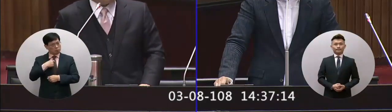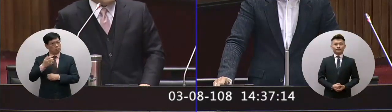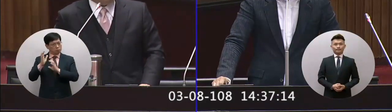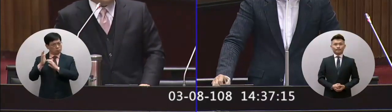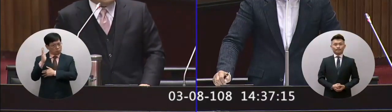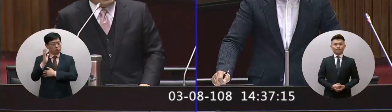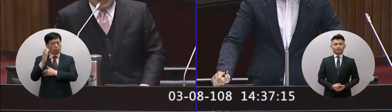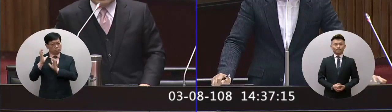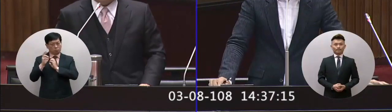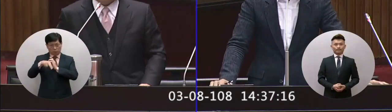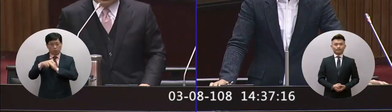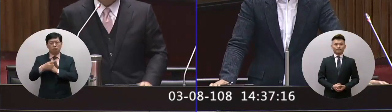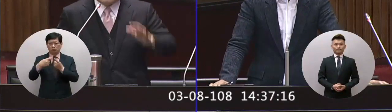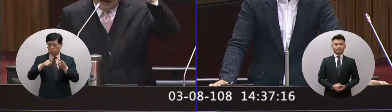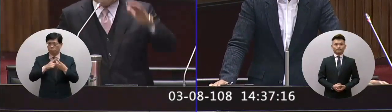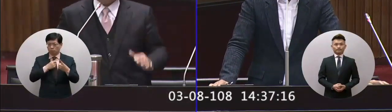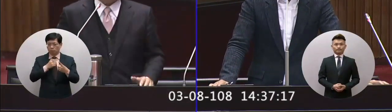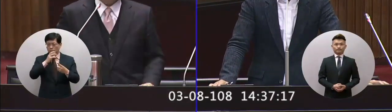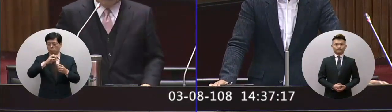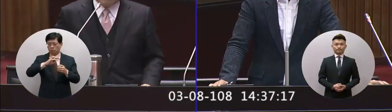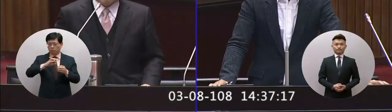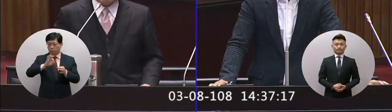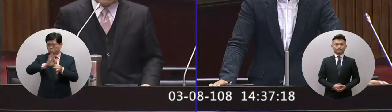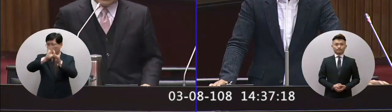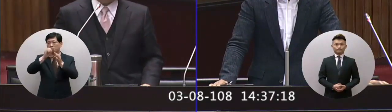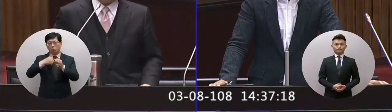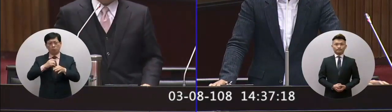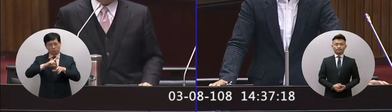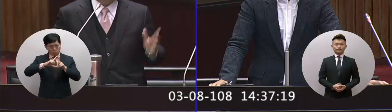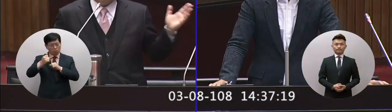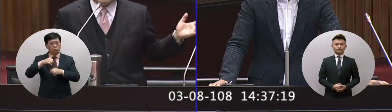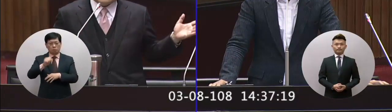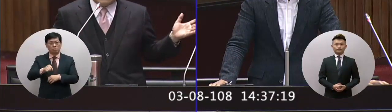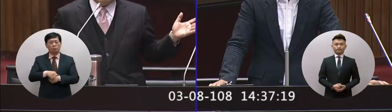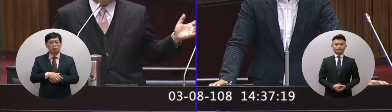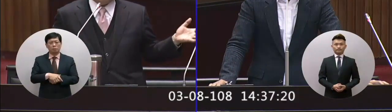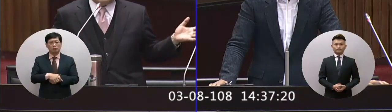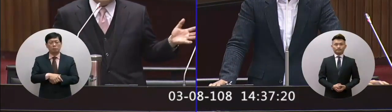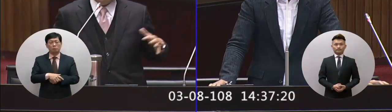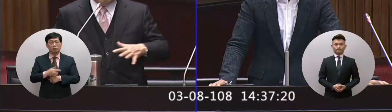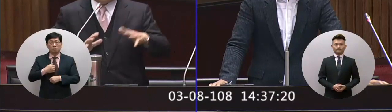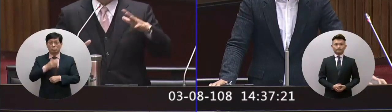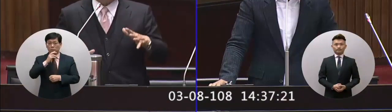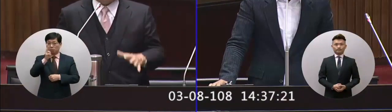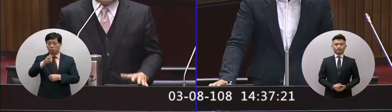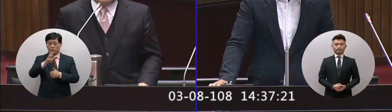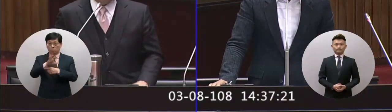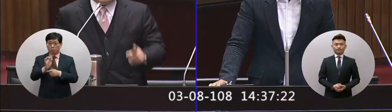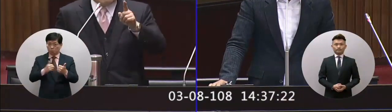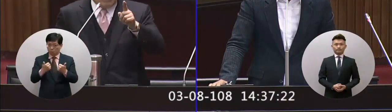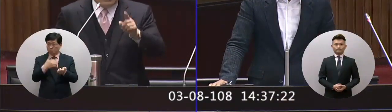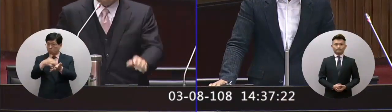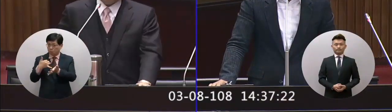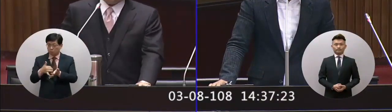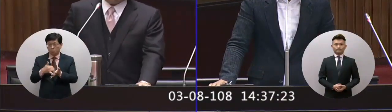去我覺得應該要來做條件我這次贊成我來這裡農委會整個選擇